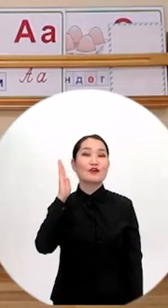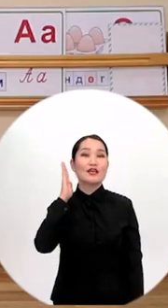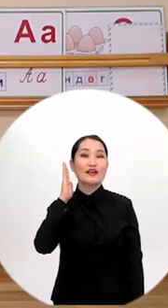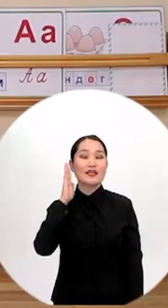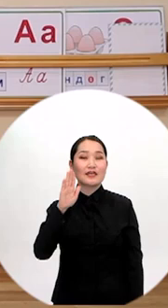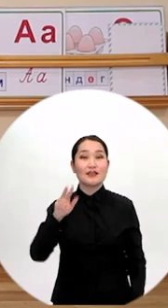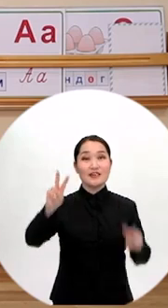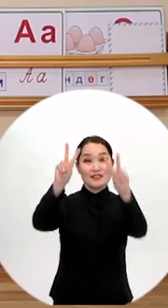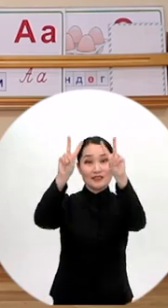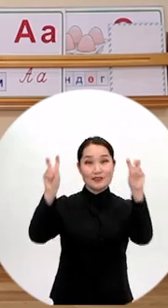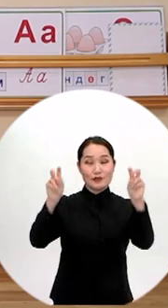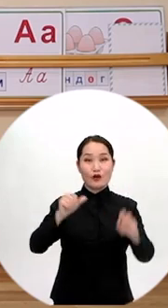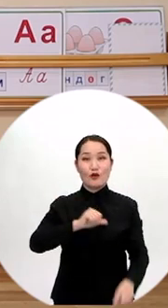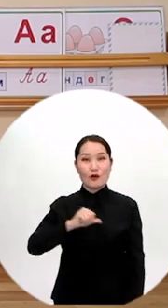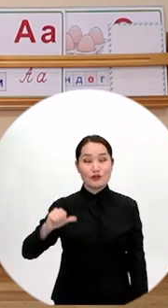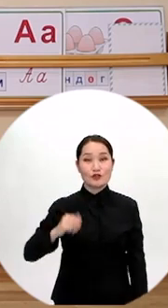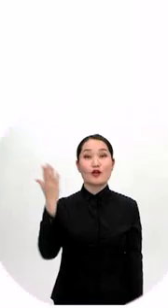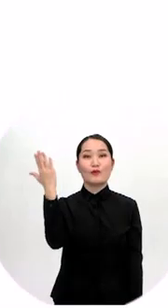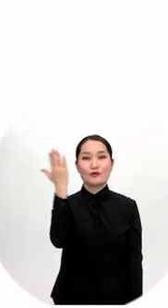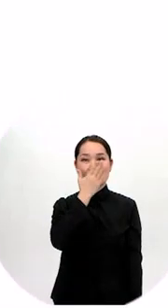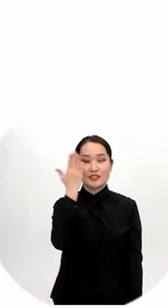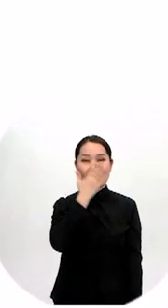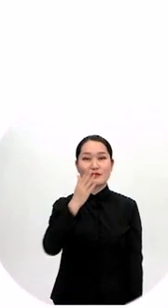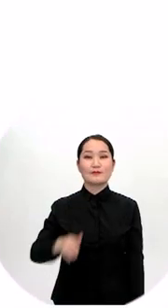их сэдвээ бие дааж уншицгаая.